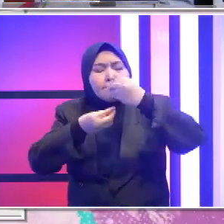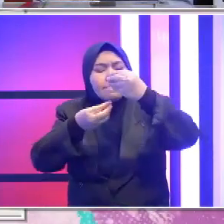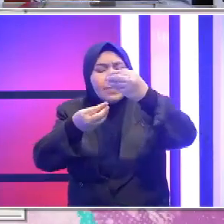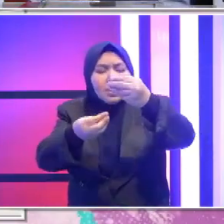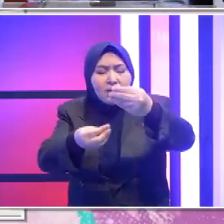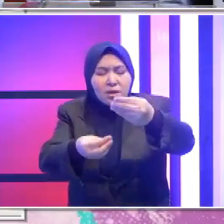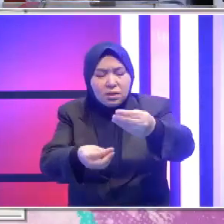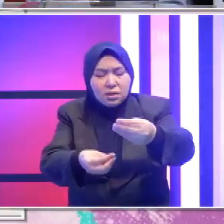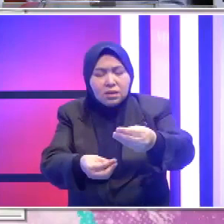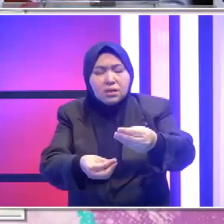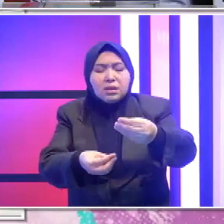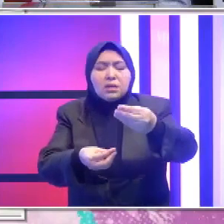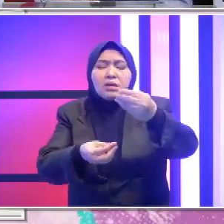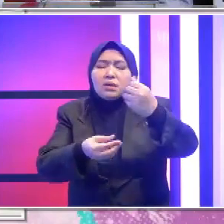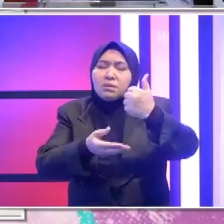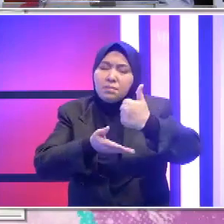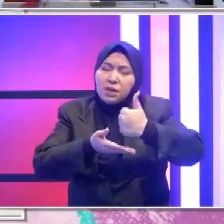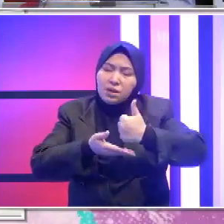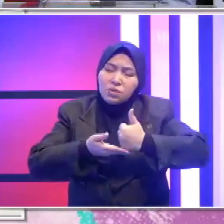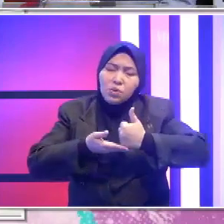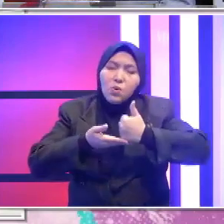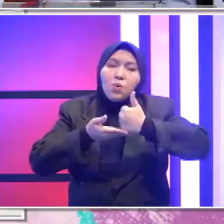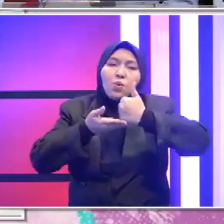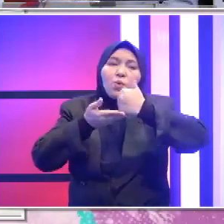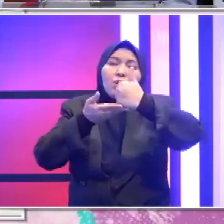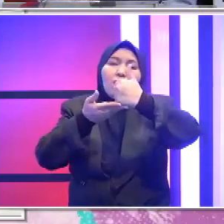kultum tasyawma